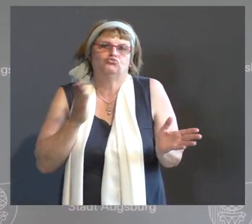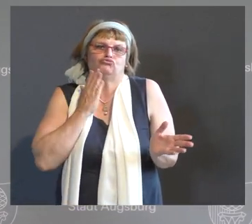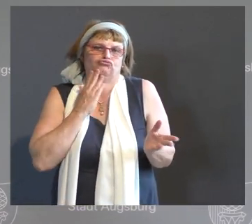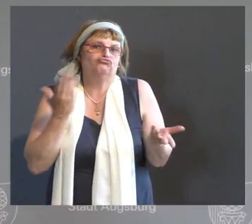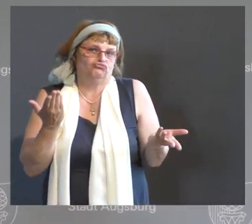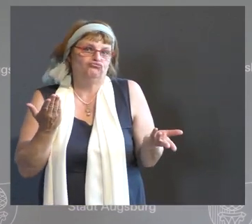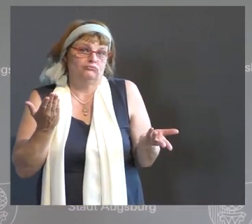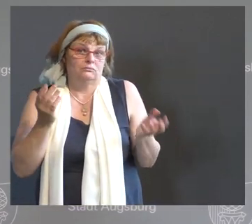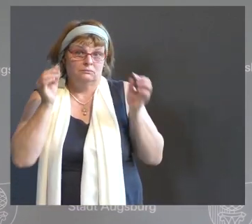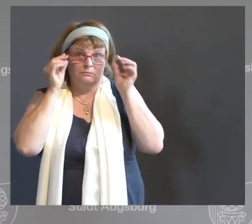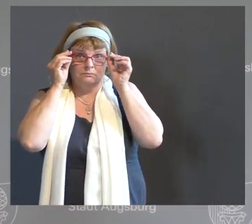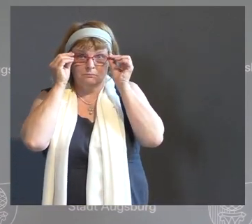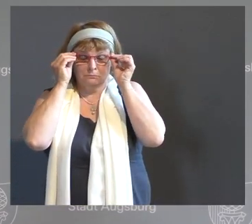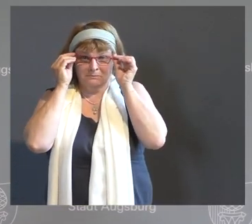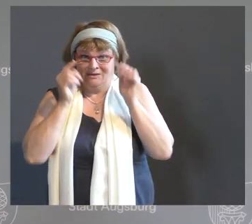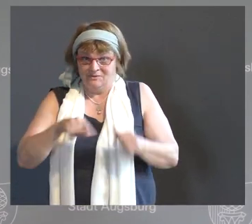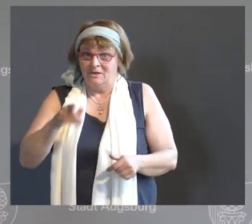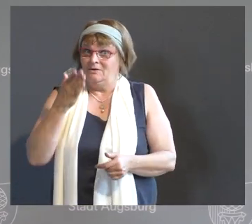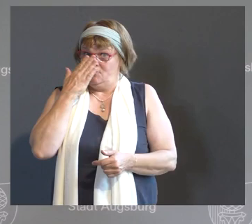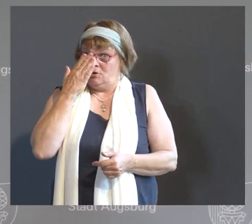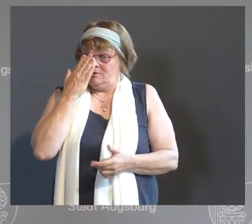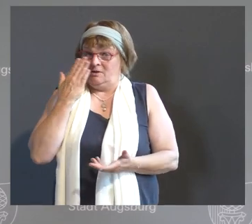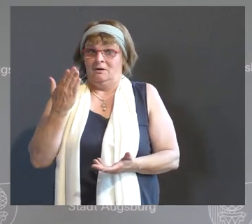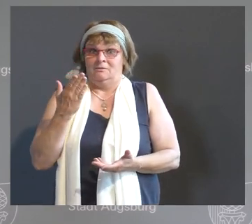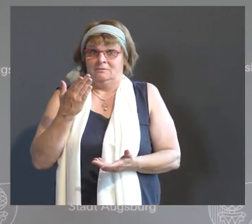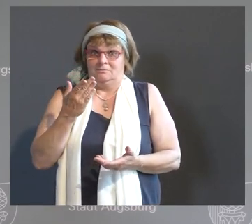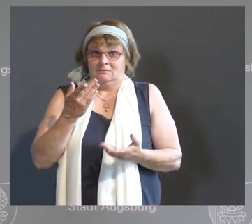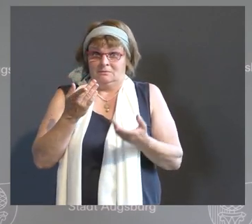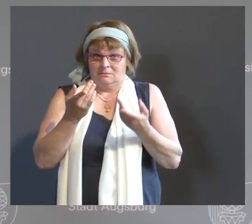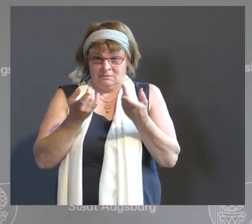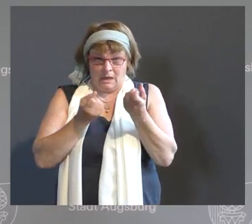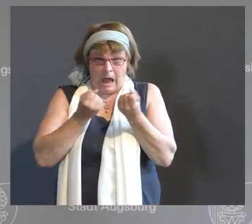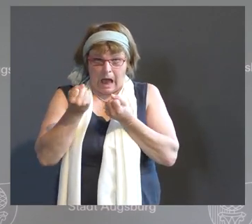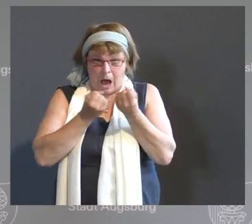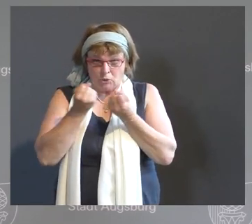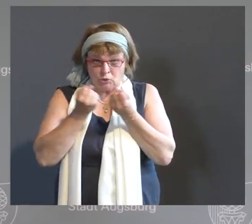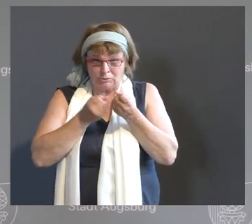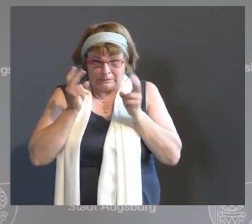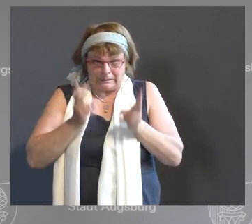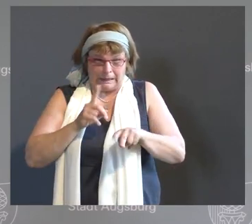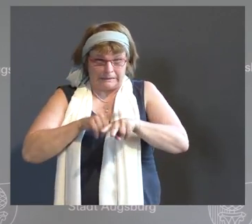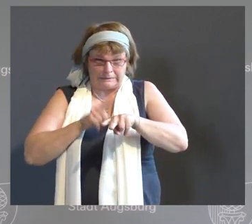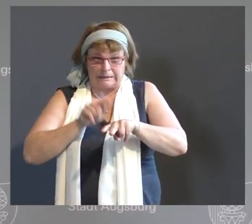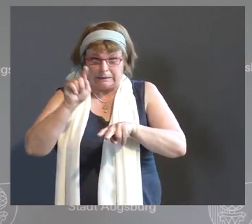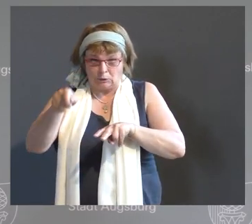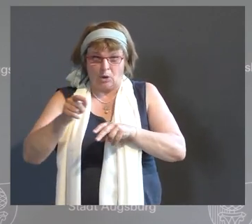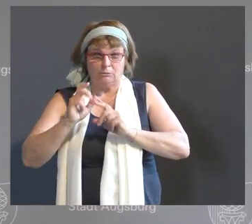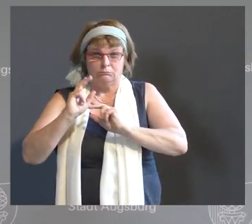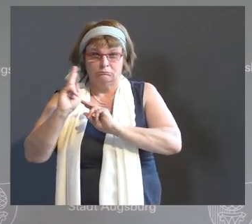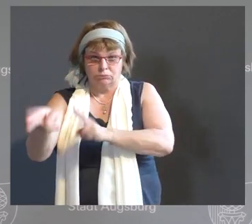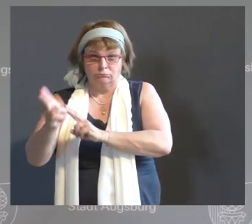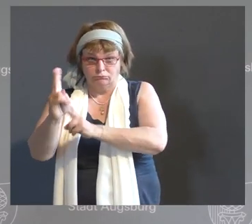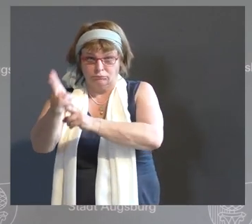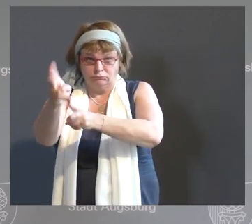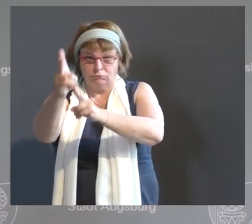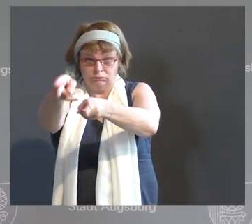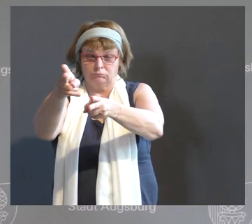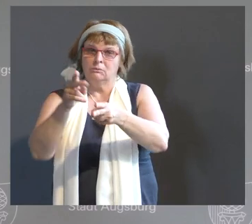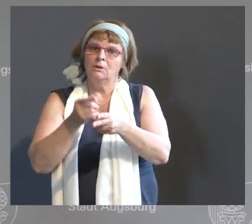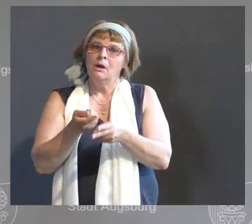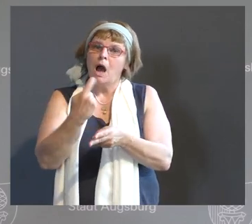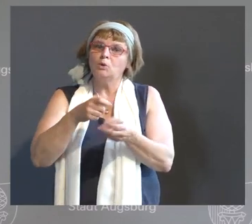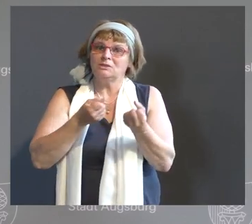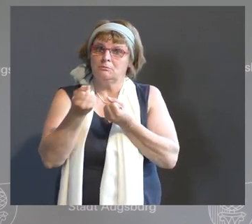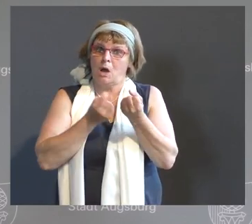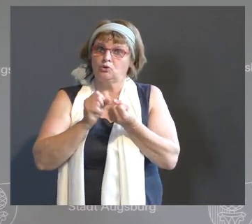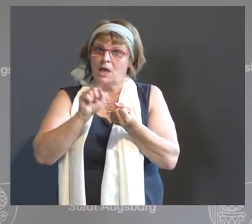dass Alkoholkonsum aus den Autos heraus, die frühzeitig dort abgestellt werden und dann die Leute vor Ort versorgen, ein Problem